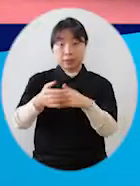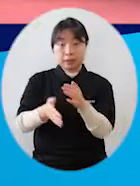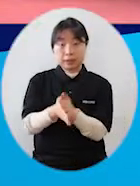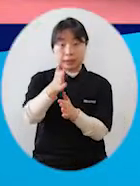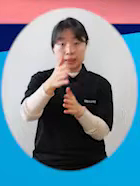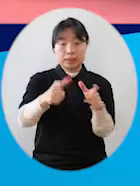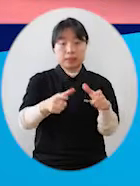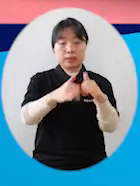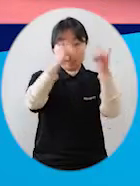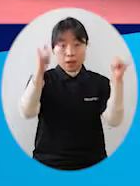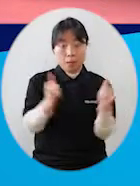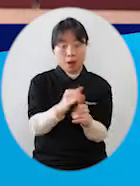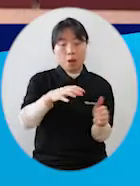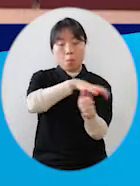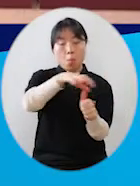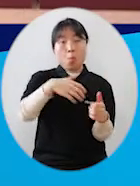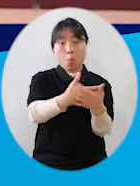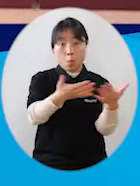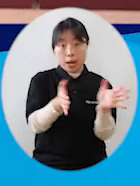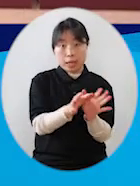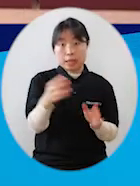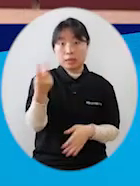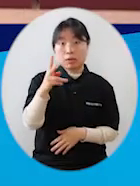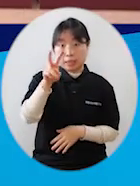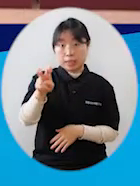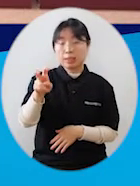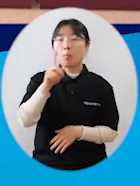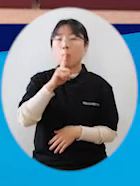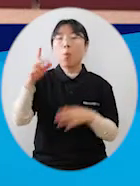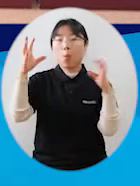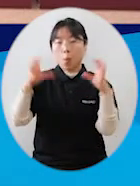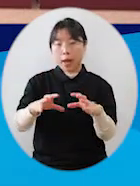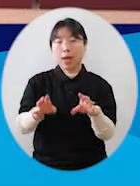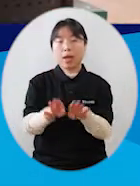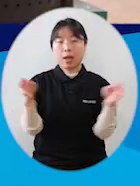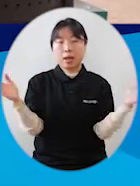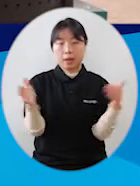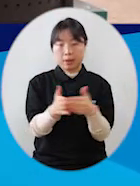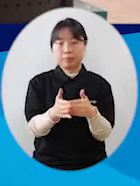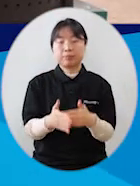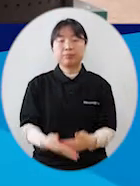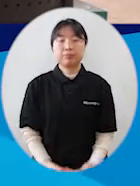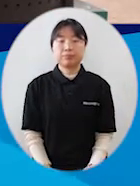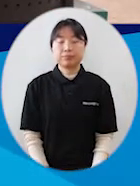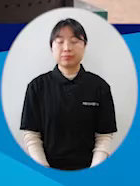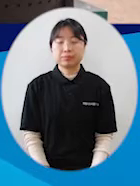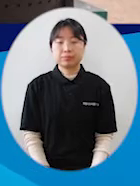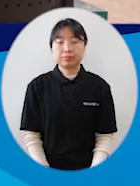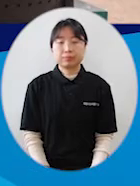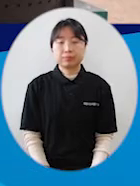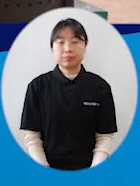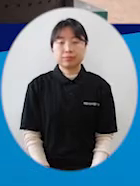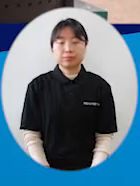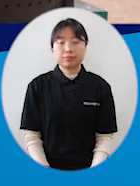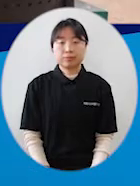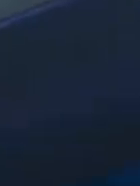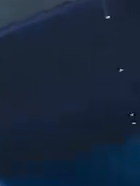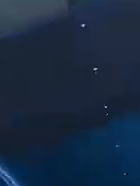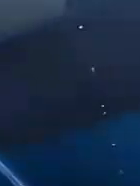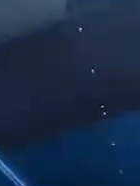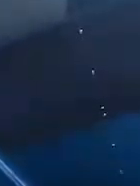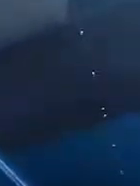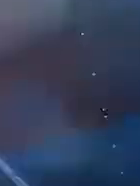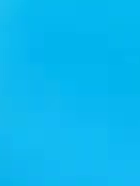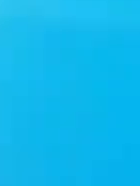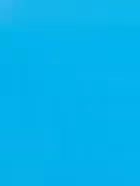유영시 지역사회보장협의체가 2020년 지역사회보장협의체 활동보고회 유공자 시상식을 개최했습니다.